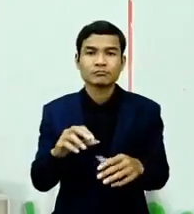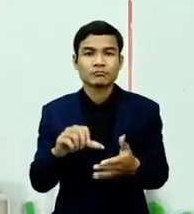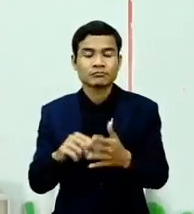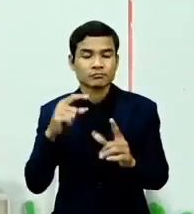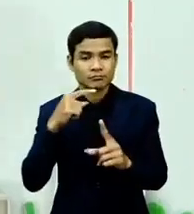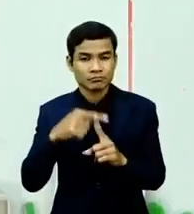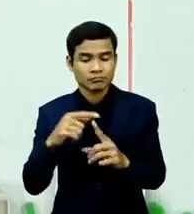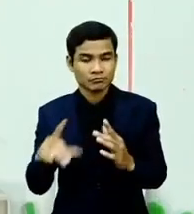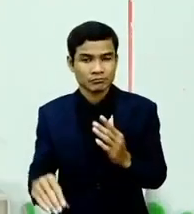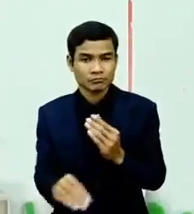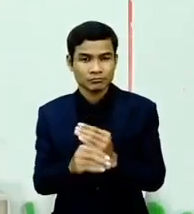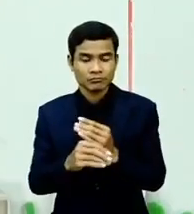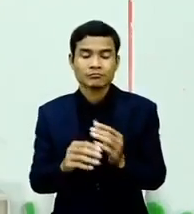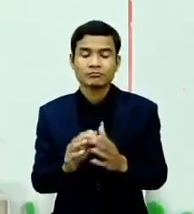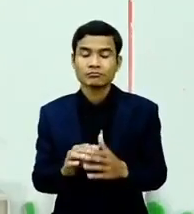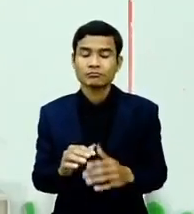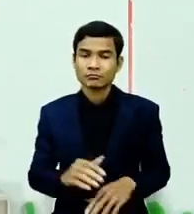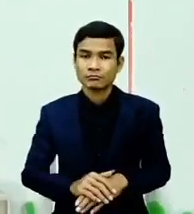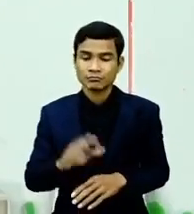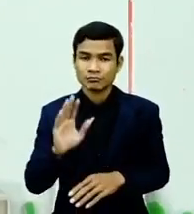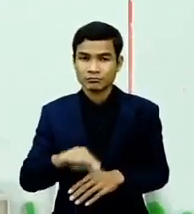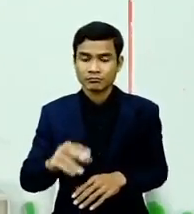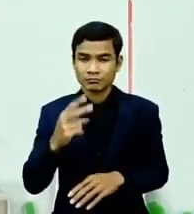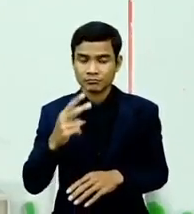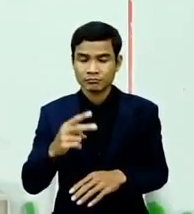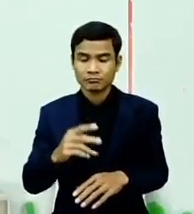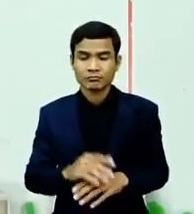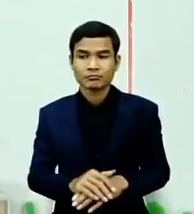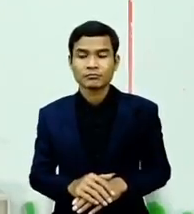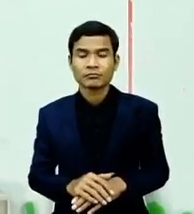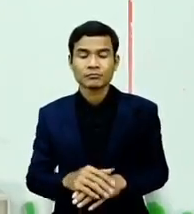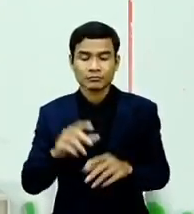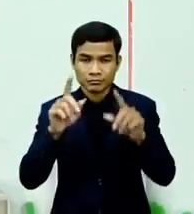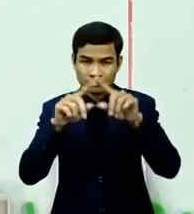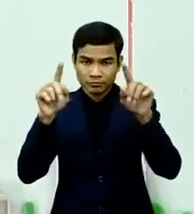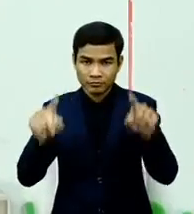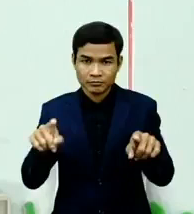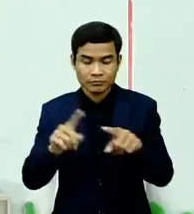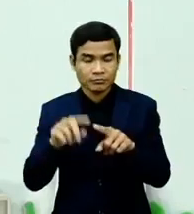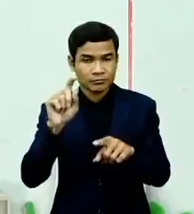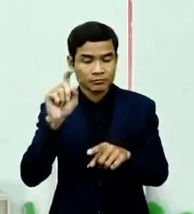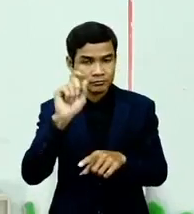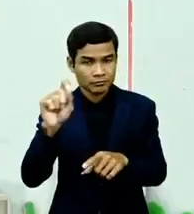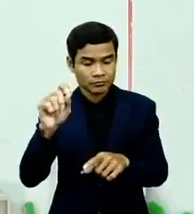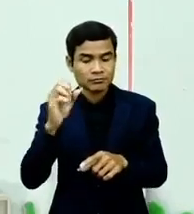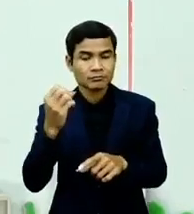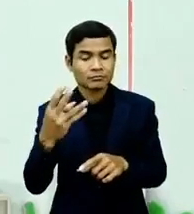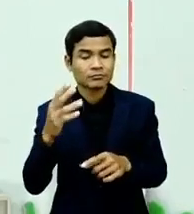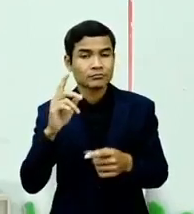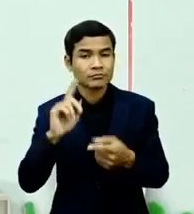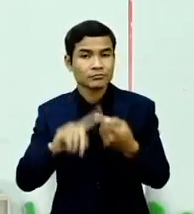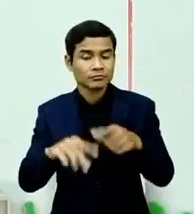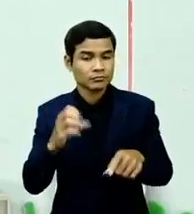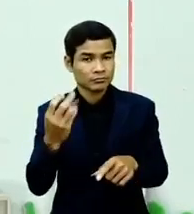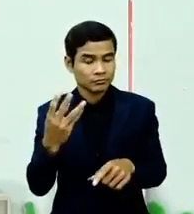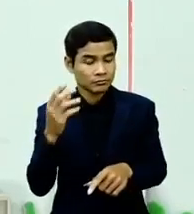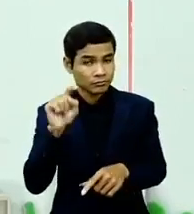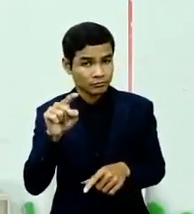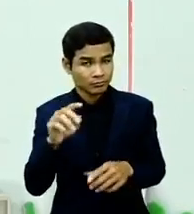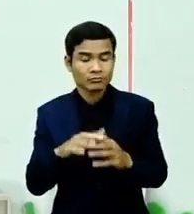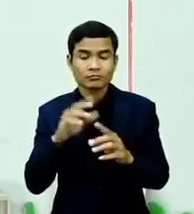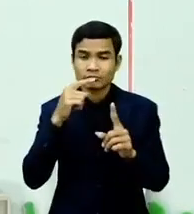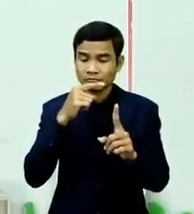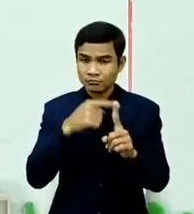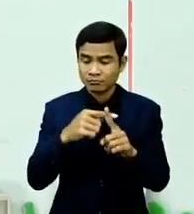បូកបន្ថែមអញ្ចឹងគេបូក3អញ្ចឹងកូនមើលមើលថាតើប្រអប់ខាងលើនេះយើងត្រូវសរសេរលេខប៉ុន្មានហើយបូក